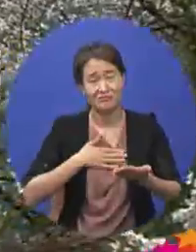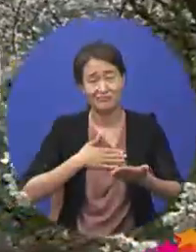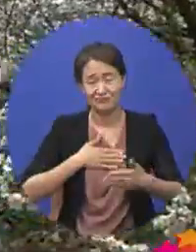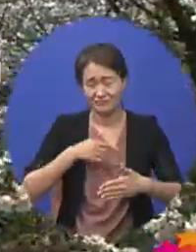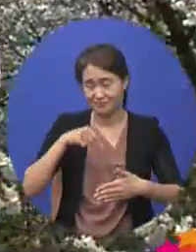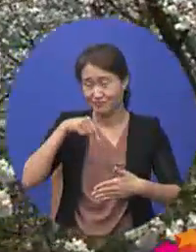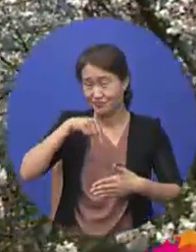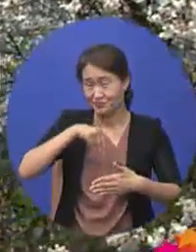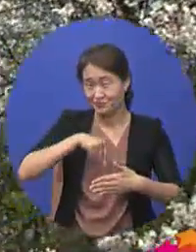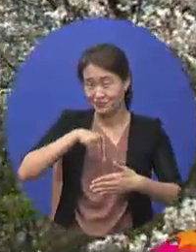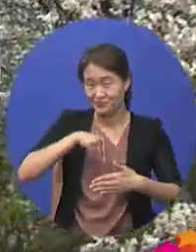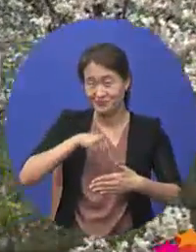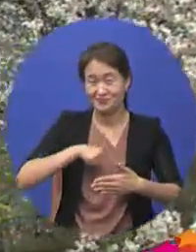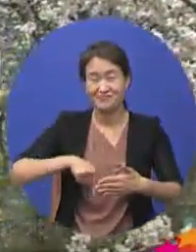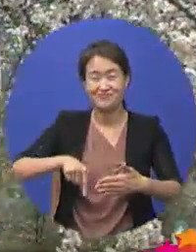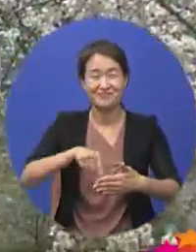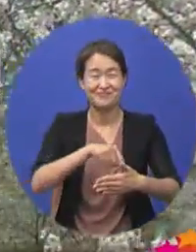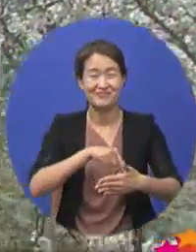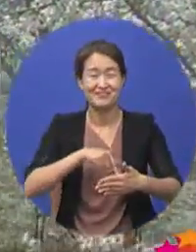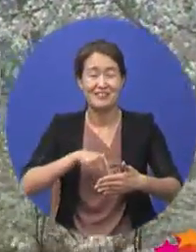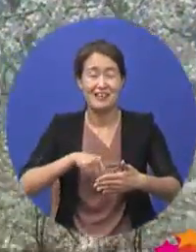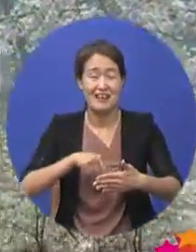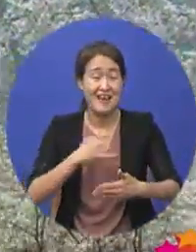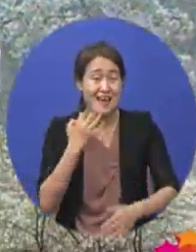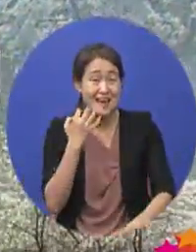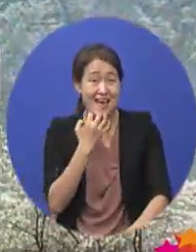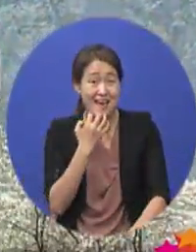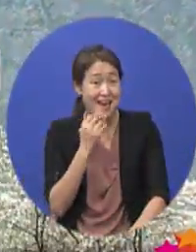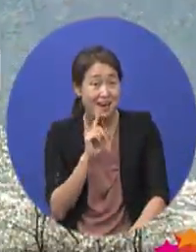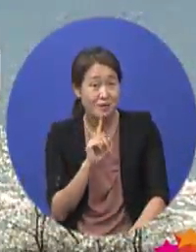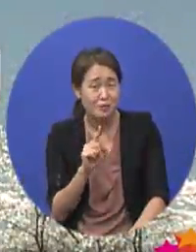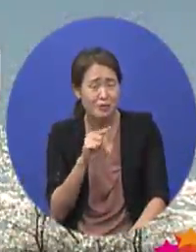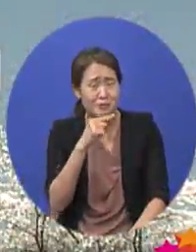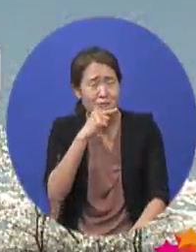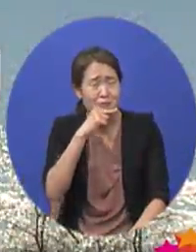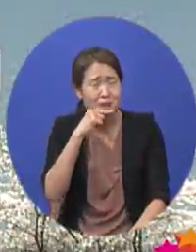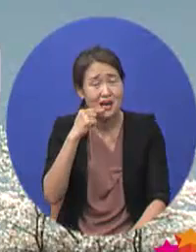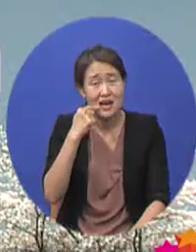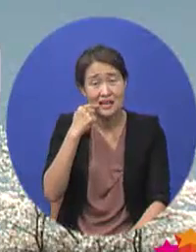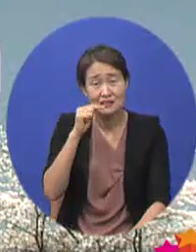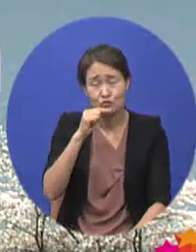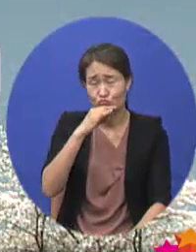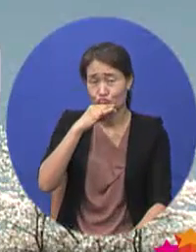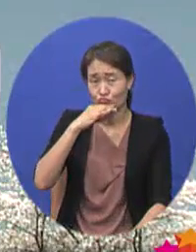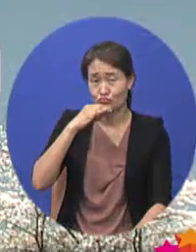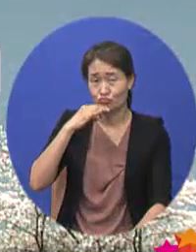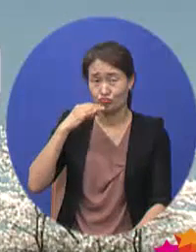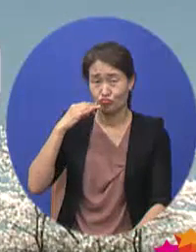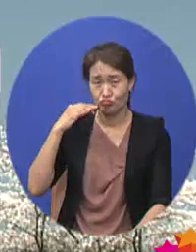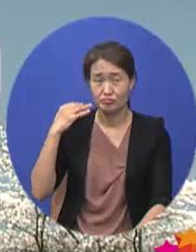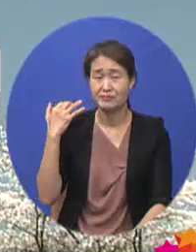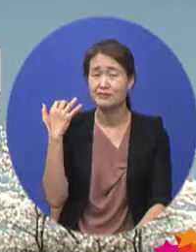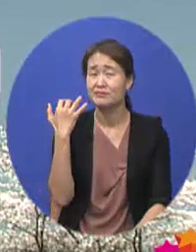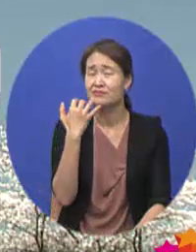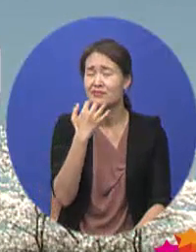외로웠던 나의 가슴에 빨강 노랑 분홍빛 시체